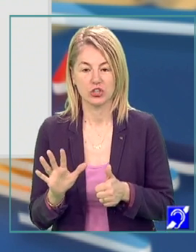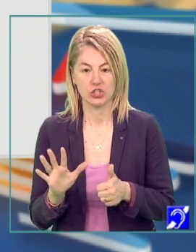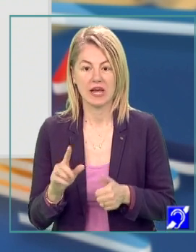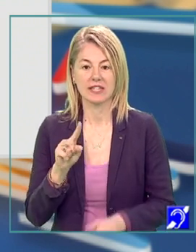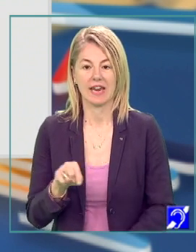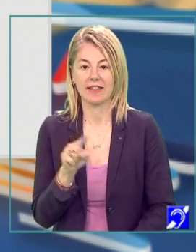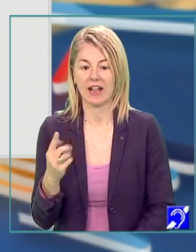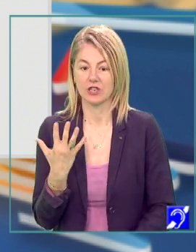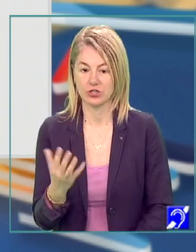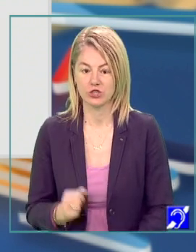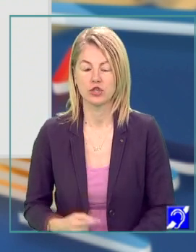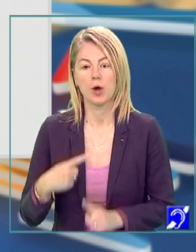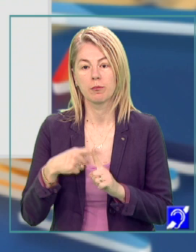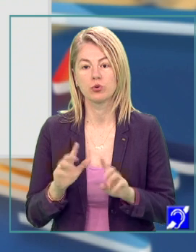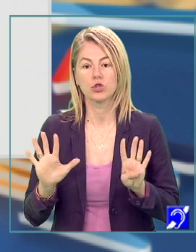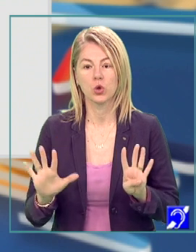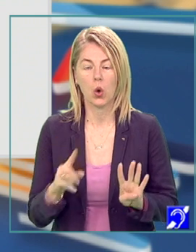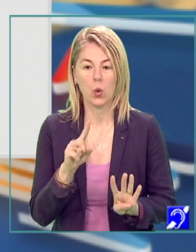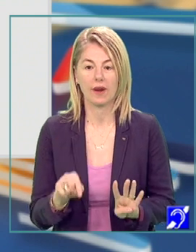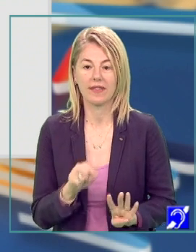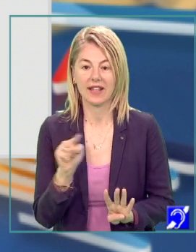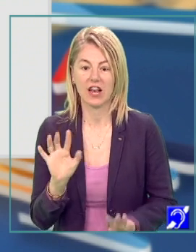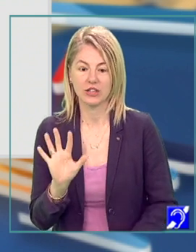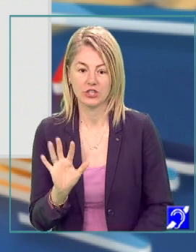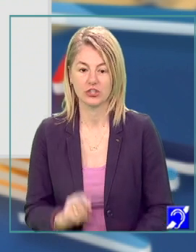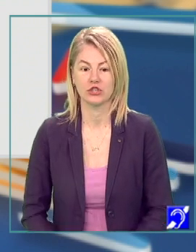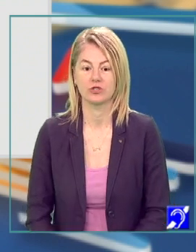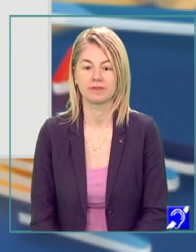tot 6 radical din 5 care se vor reduce